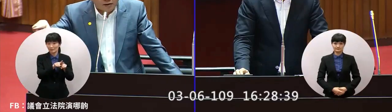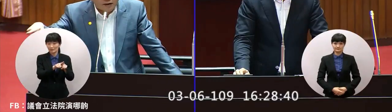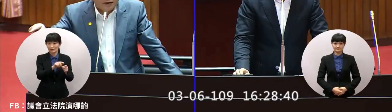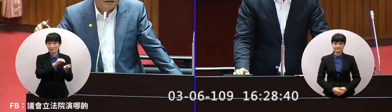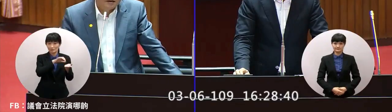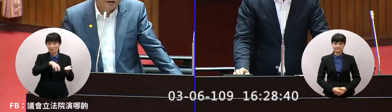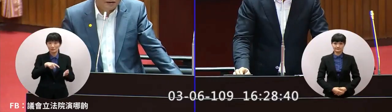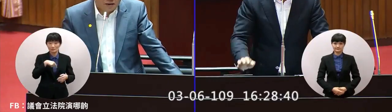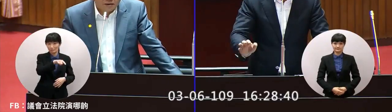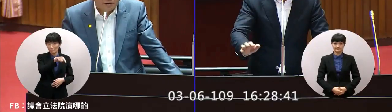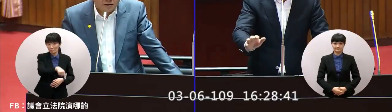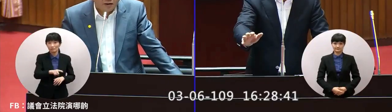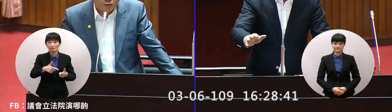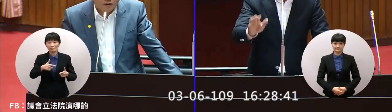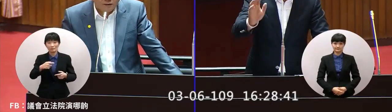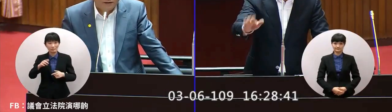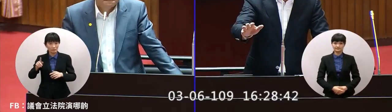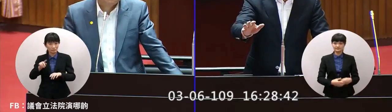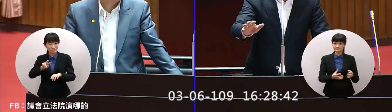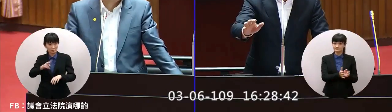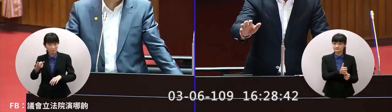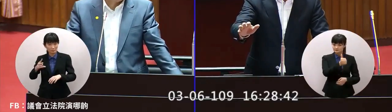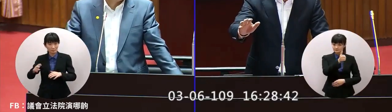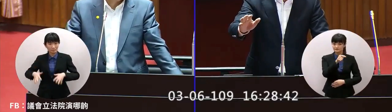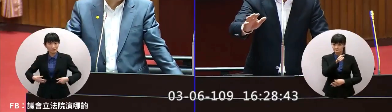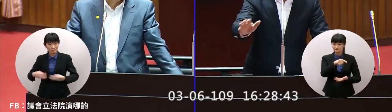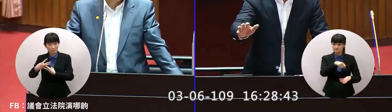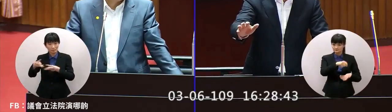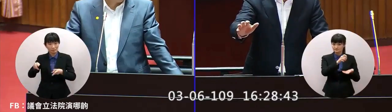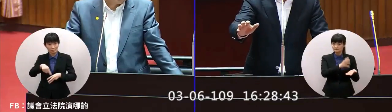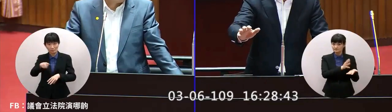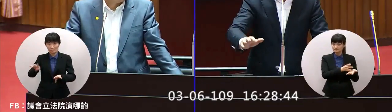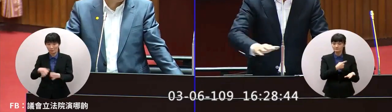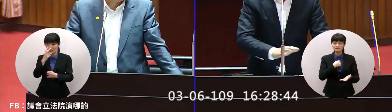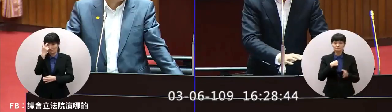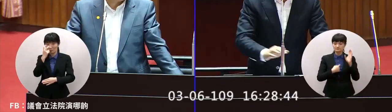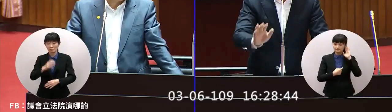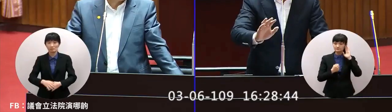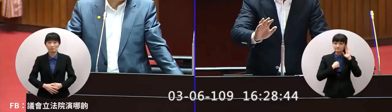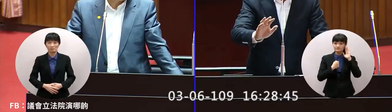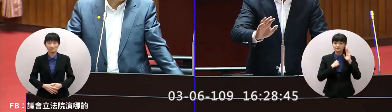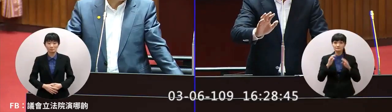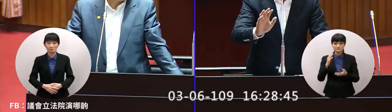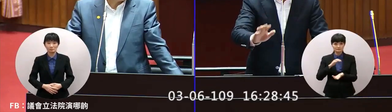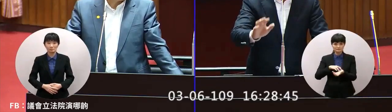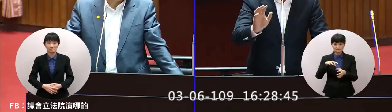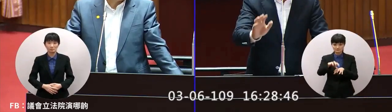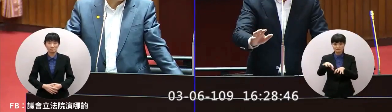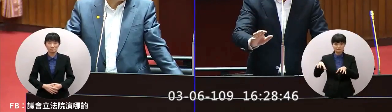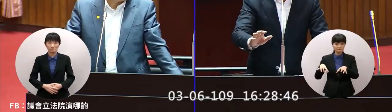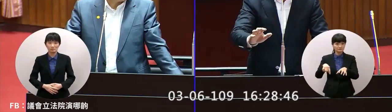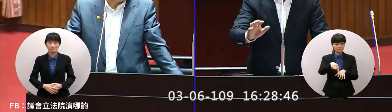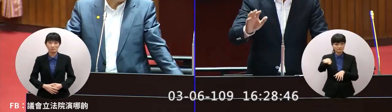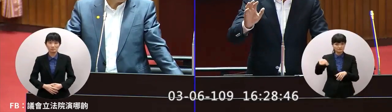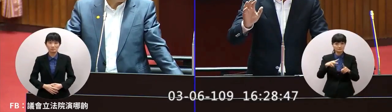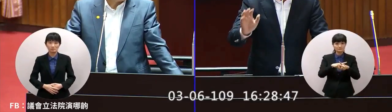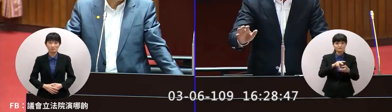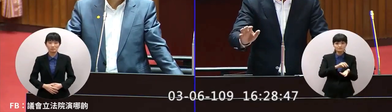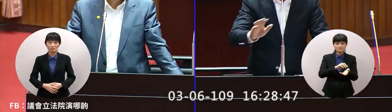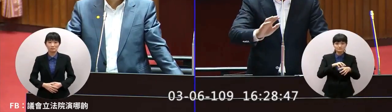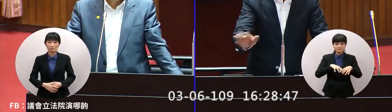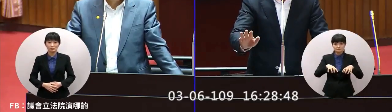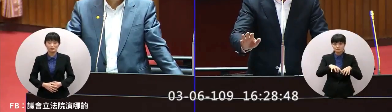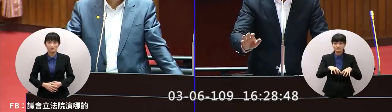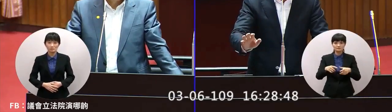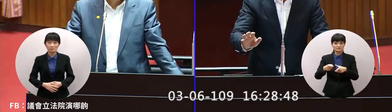伊想对这个， 好，对啊，但是不对，你讲的，讲的我会当接受嘛，但是病医都无，伊都病医甲一挂诊所，甲一挂